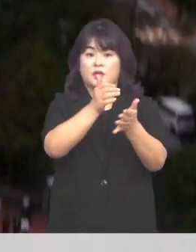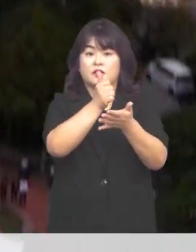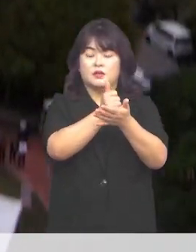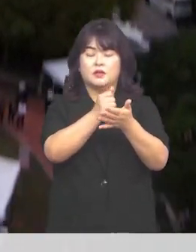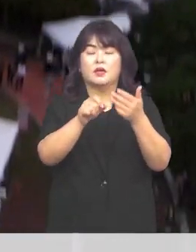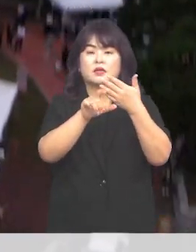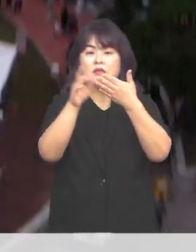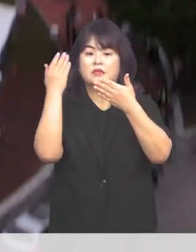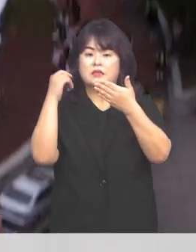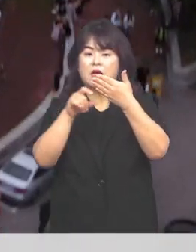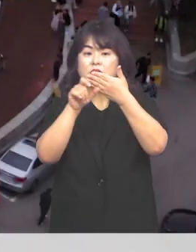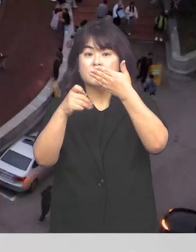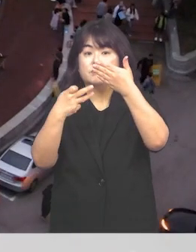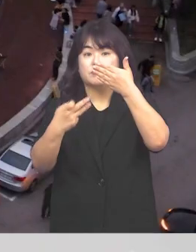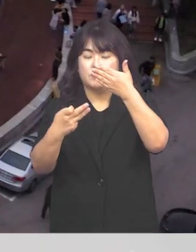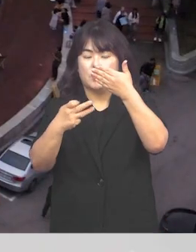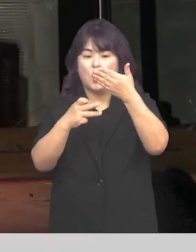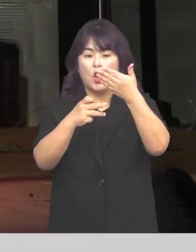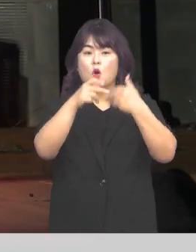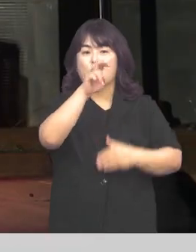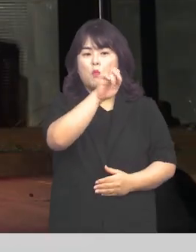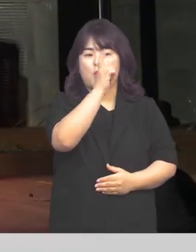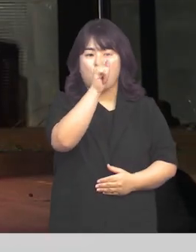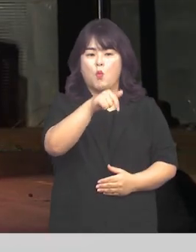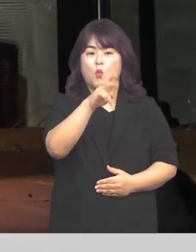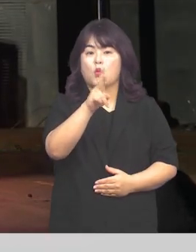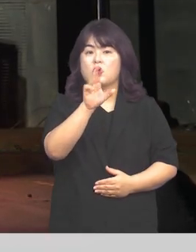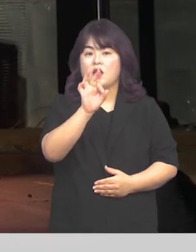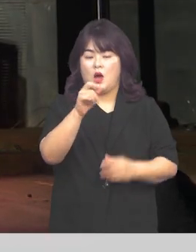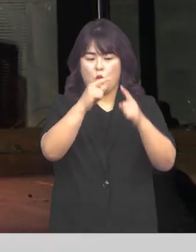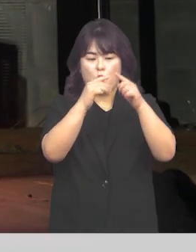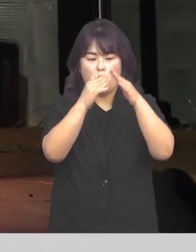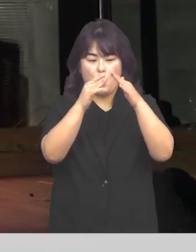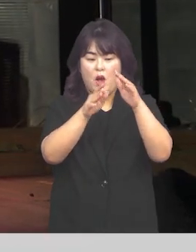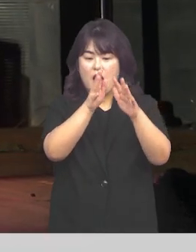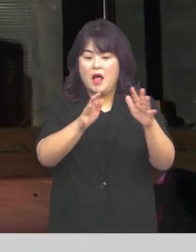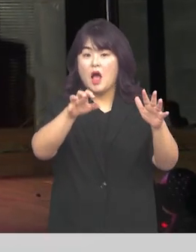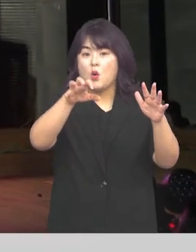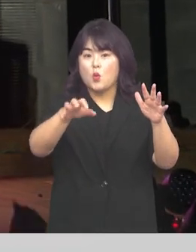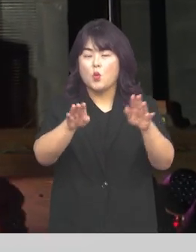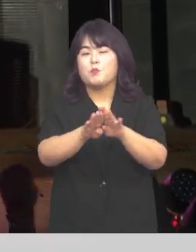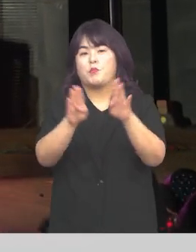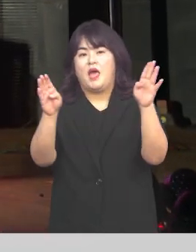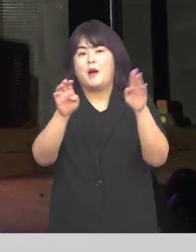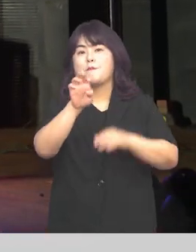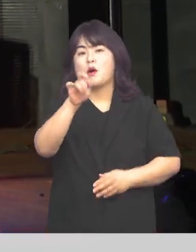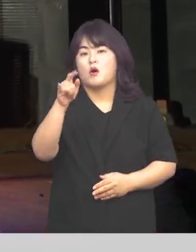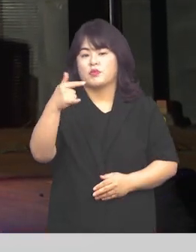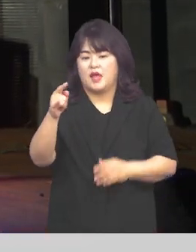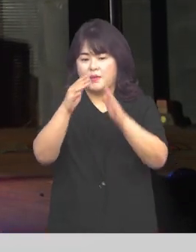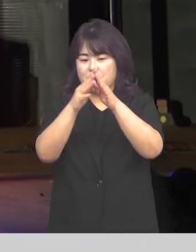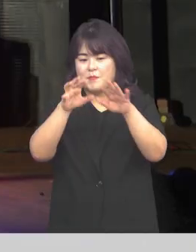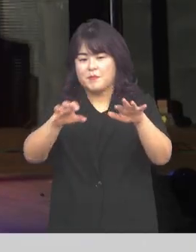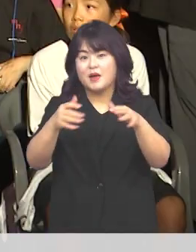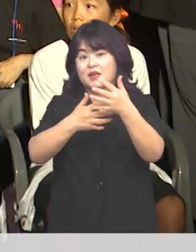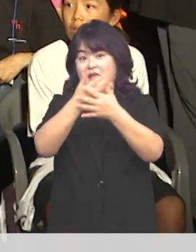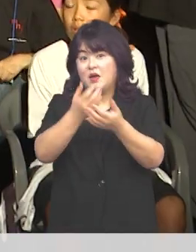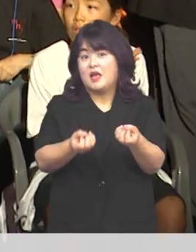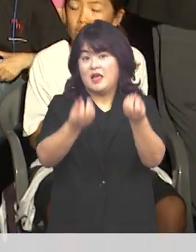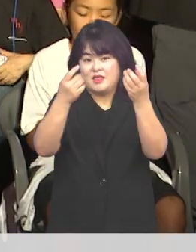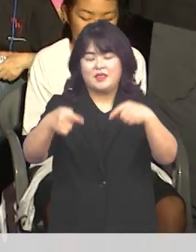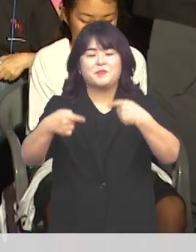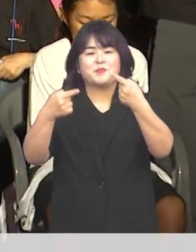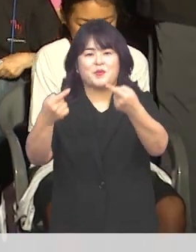이상일 용인특례시장은 지난 13일 수지구 목양교회 잔디광장에서 열린 머네마을 영화제 야외축제에 참석했습니다.